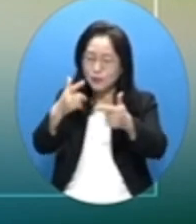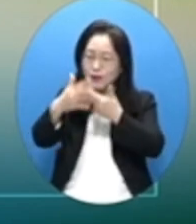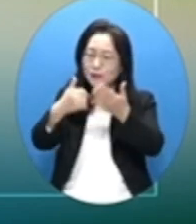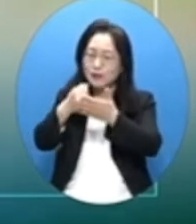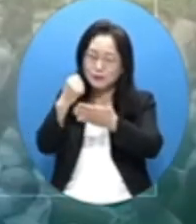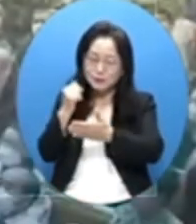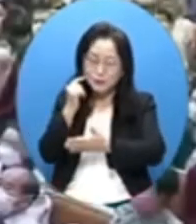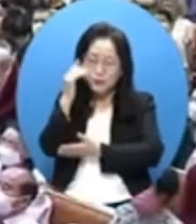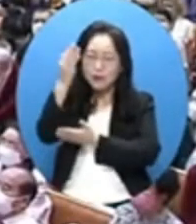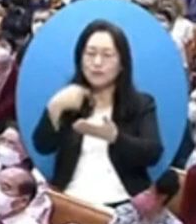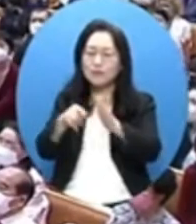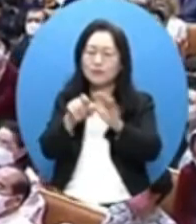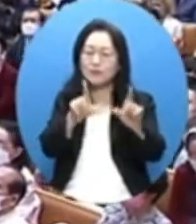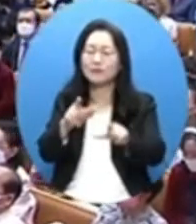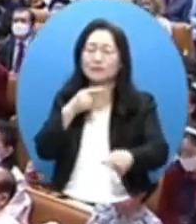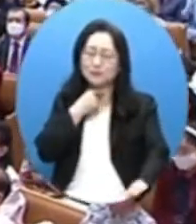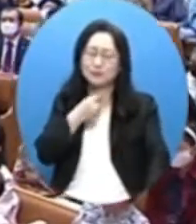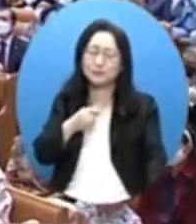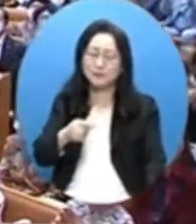할렐루야